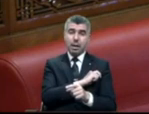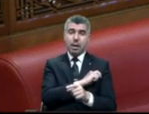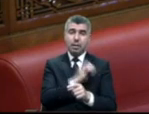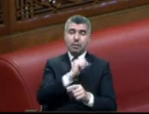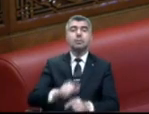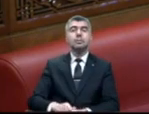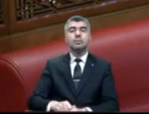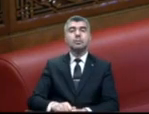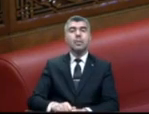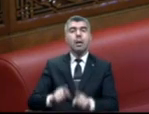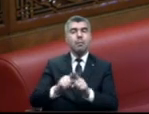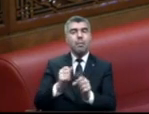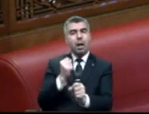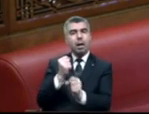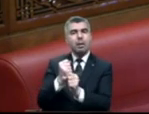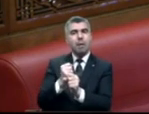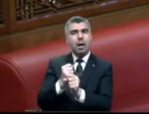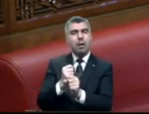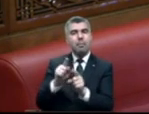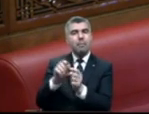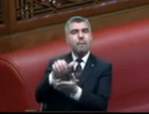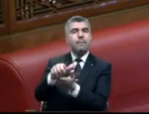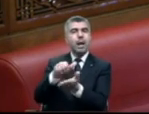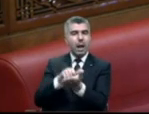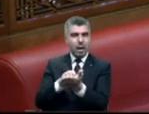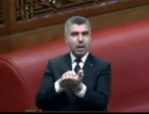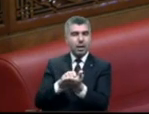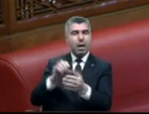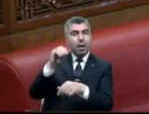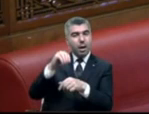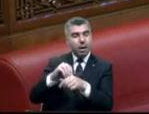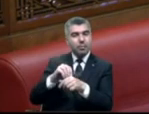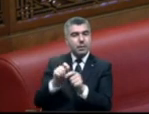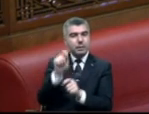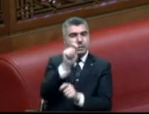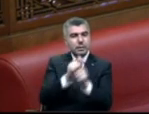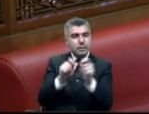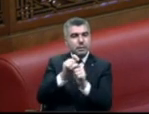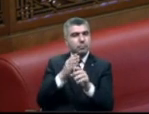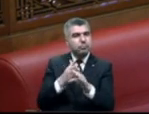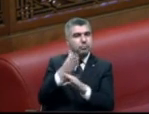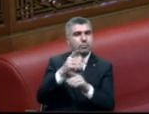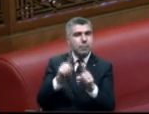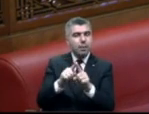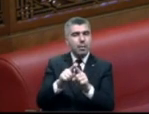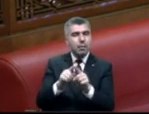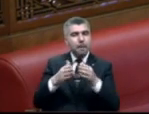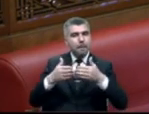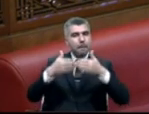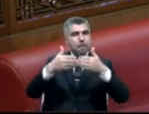بإسبانيا في إطار العمل الموسمي في المجال الفلاحي، مع دراسة إمكانية الولوج إلى مجالات أخرى كالنقل